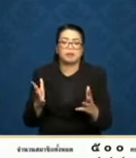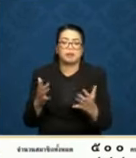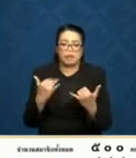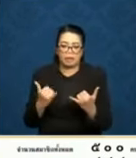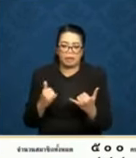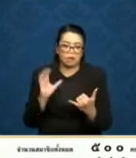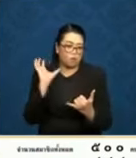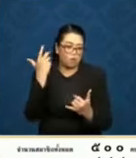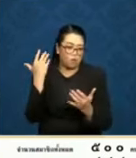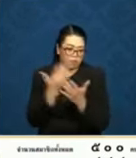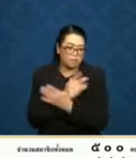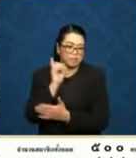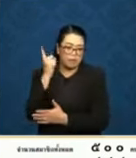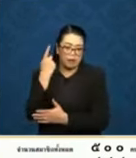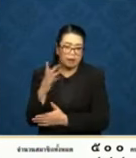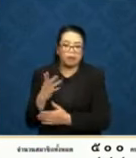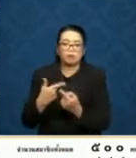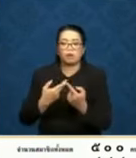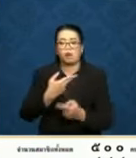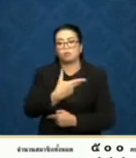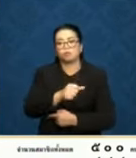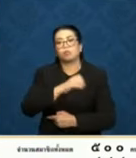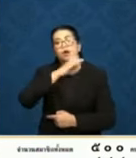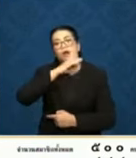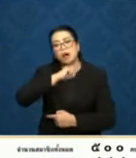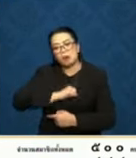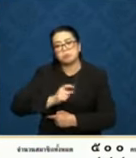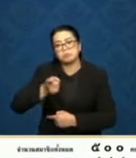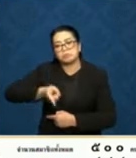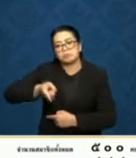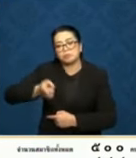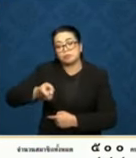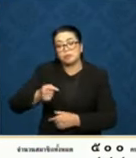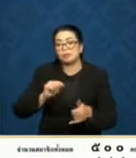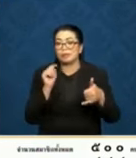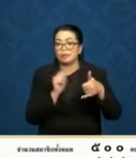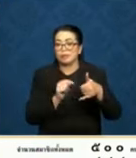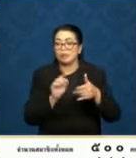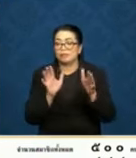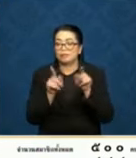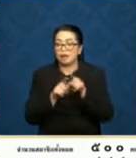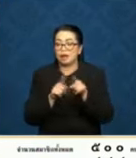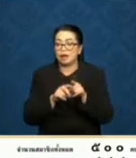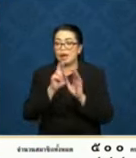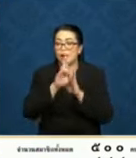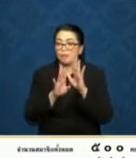ท ท 21ที่สำคัญคัราบปแตusaรpielไม่ใช่เกิประโยชน์แ